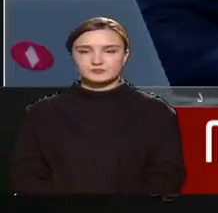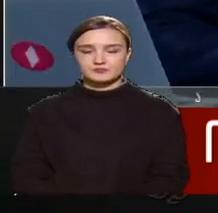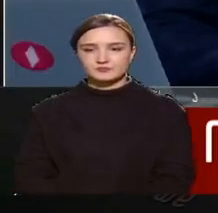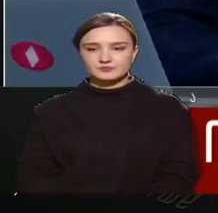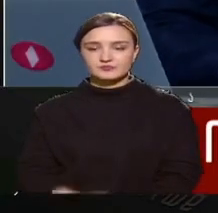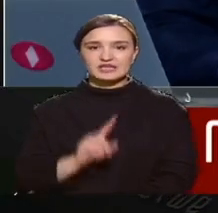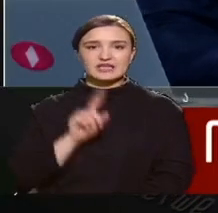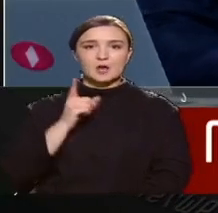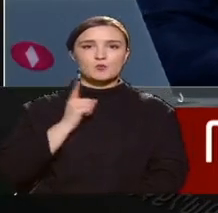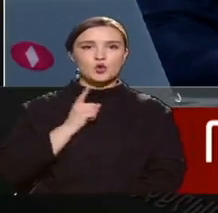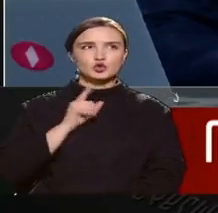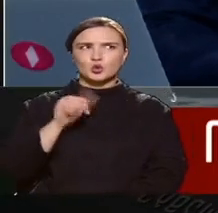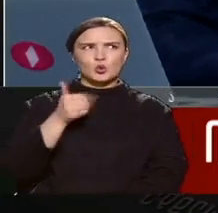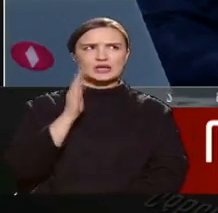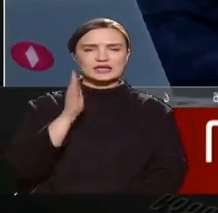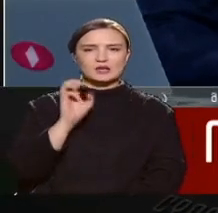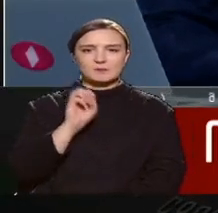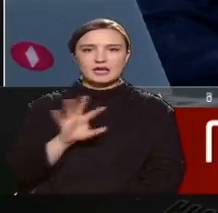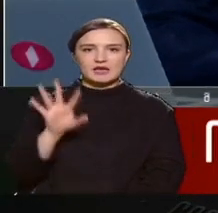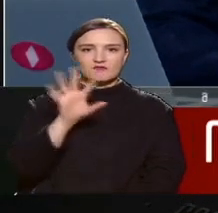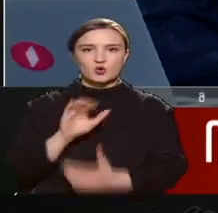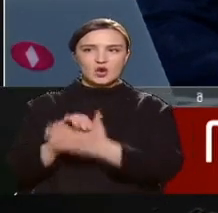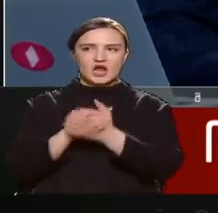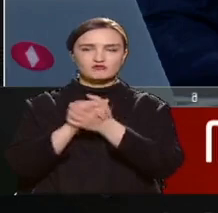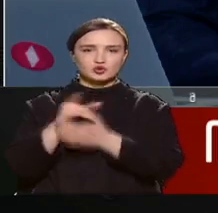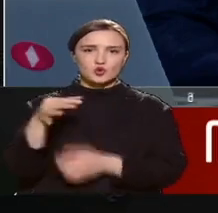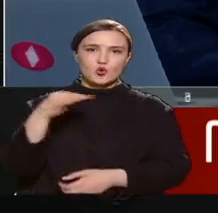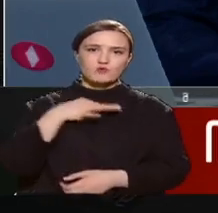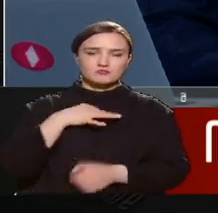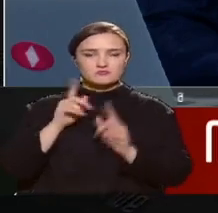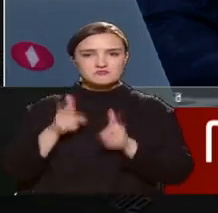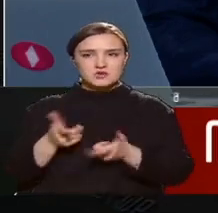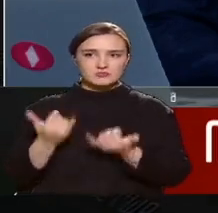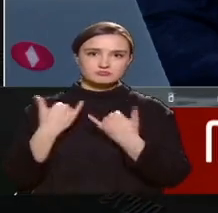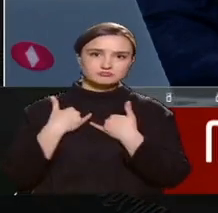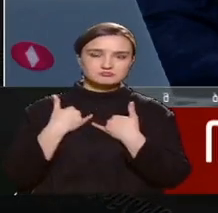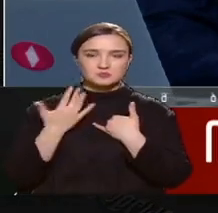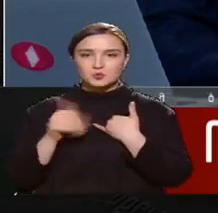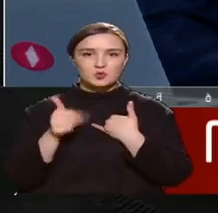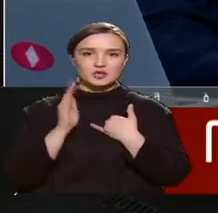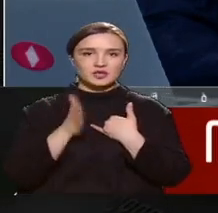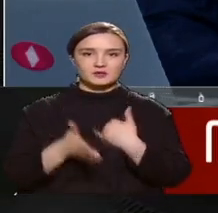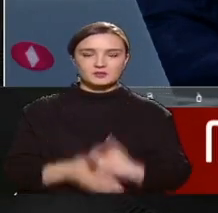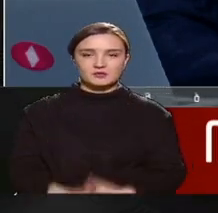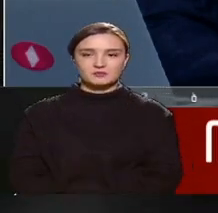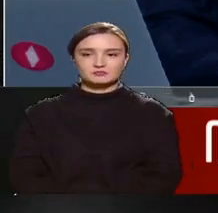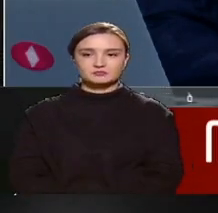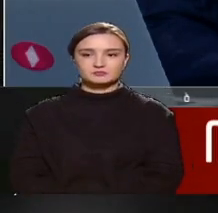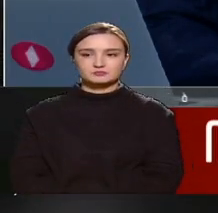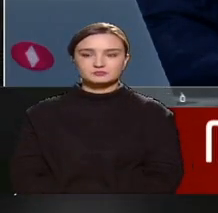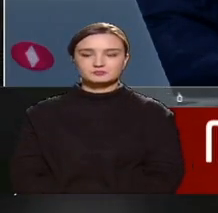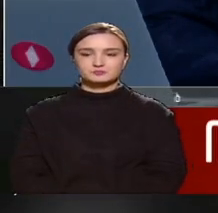Რა მოლოდინი გაქვთ, როგორი იქნება ევროკავშირის პასუხი და გამოხმაურება ამ საკითხს?